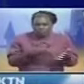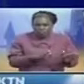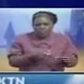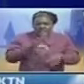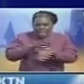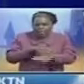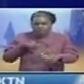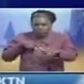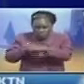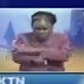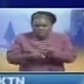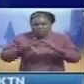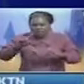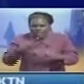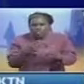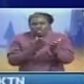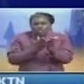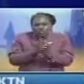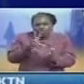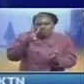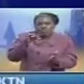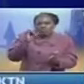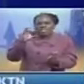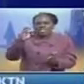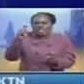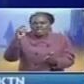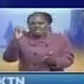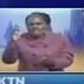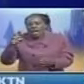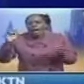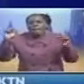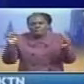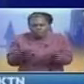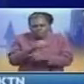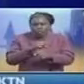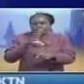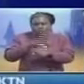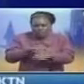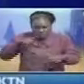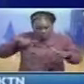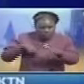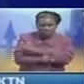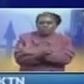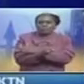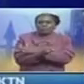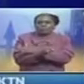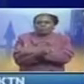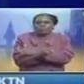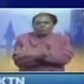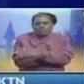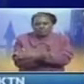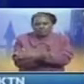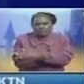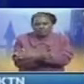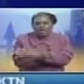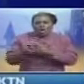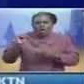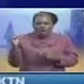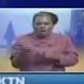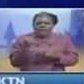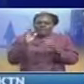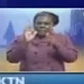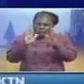this first half, but Sylvester Wanyama was unable to find the back of the net after David Nyanzi had been fouled by Eric Masika. The all-important